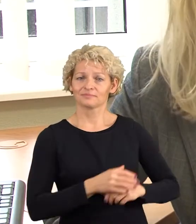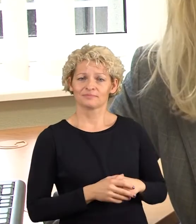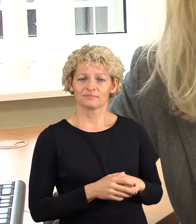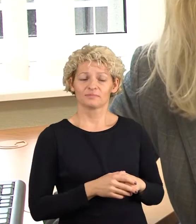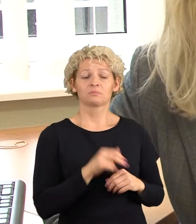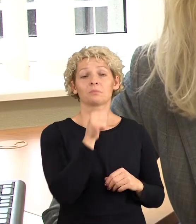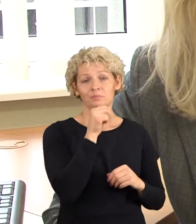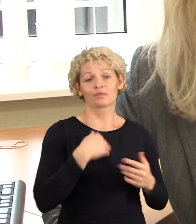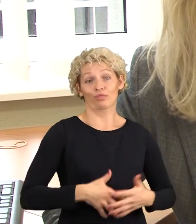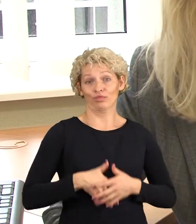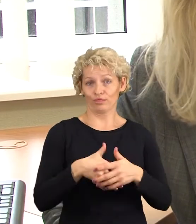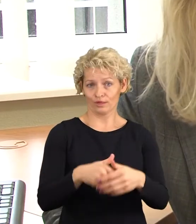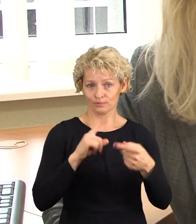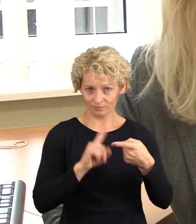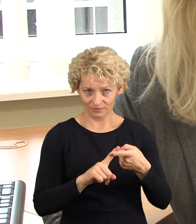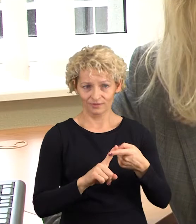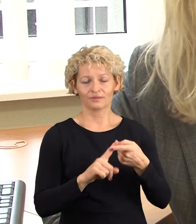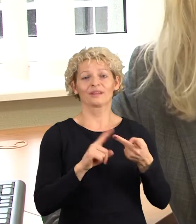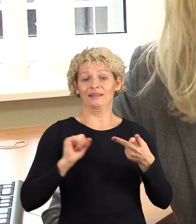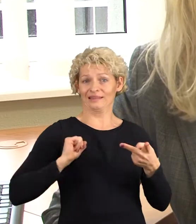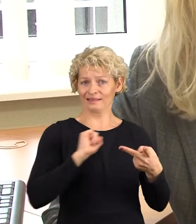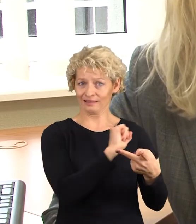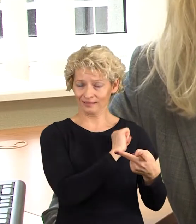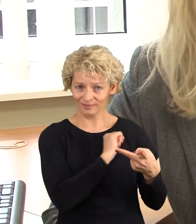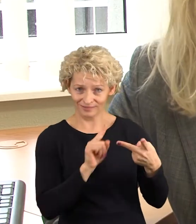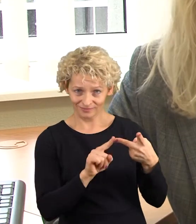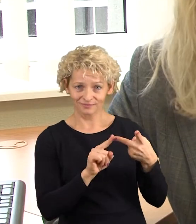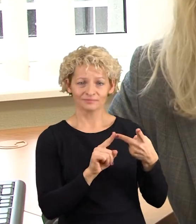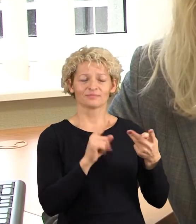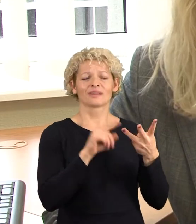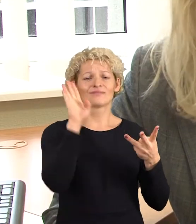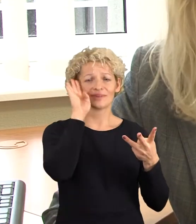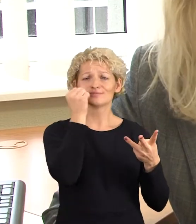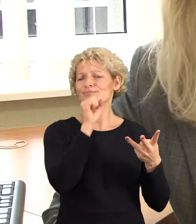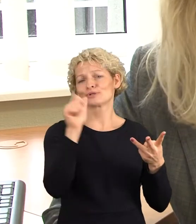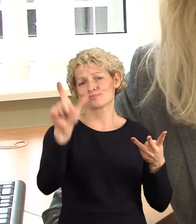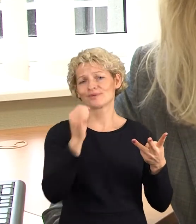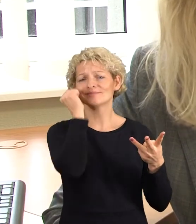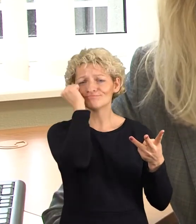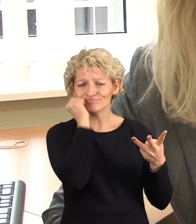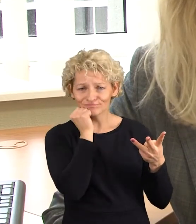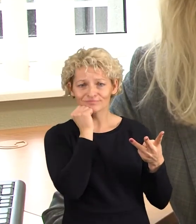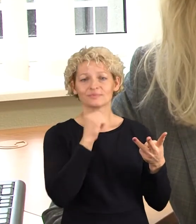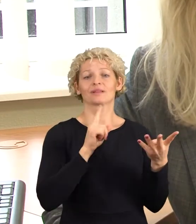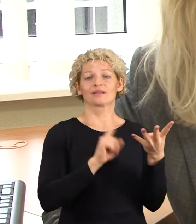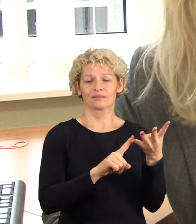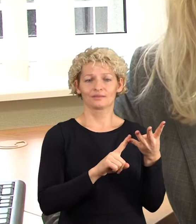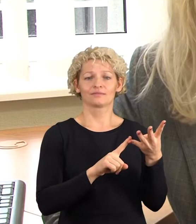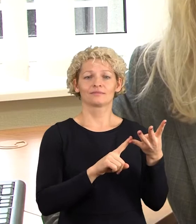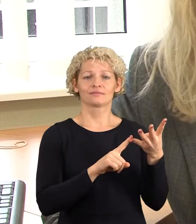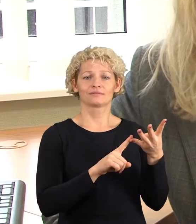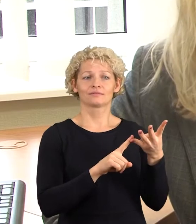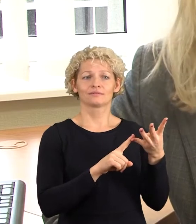nėščiosioms, sveikatos priežiūros įstaigų darbuotojams, taip pat vyresniems negu 65 metų asmenys, taip